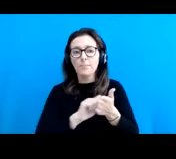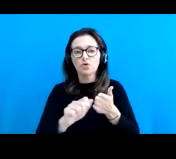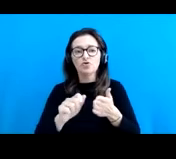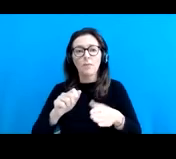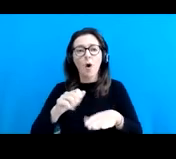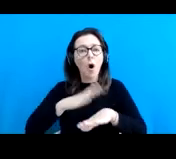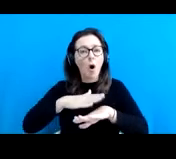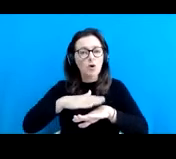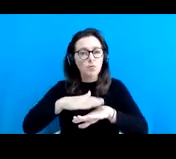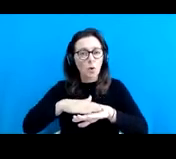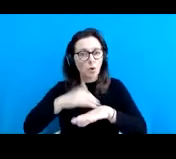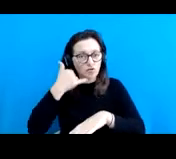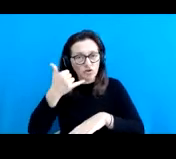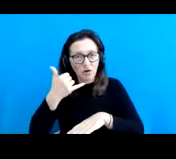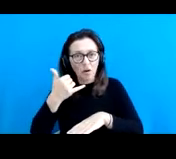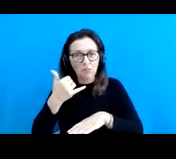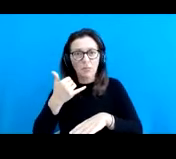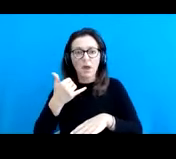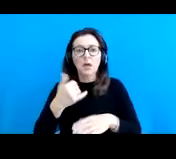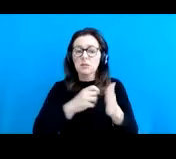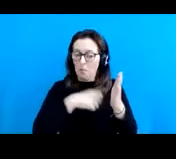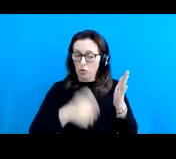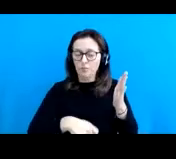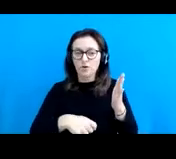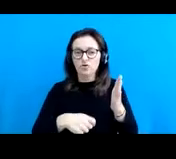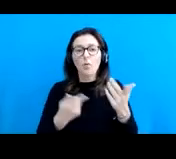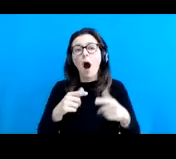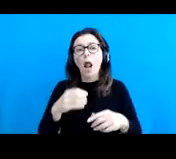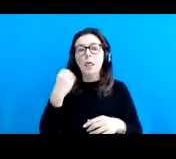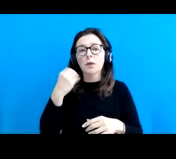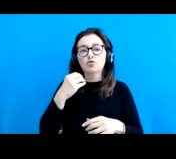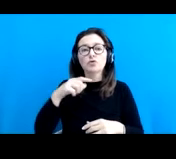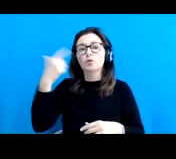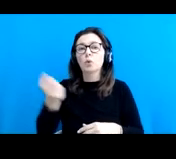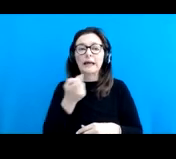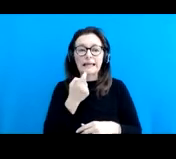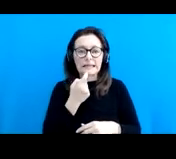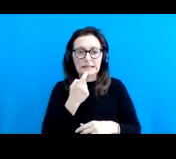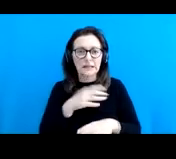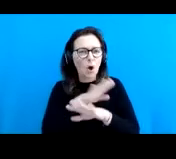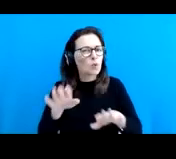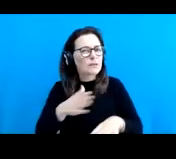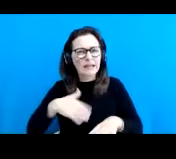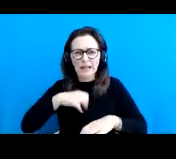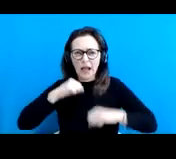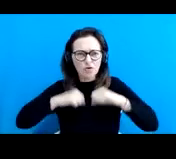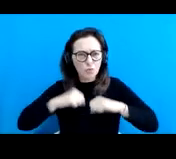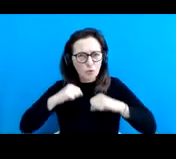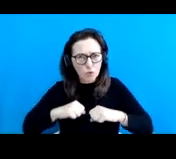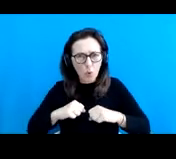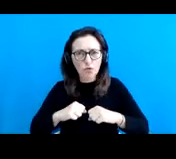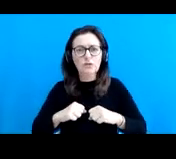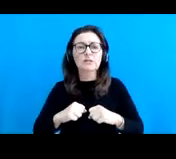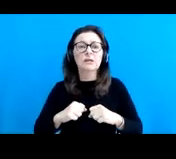se podpišemo ali se naučimo tujega jezika. Vse te naše sposobnosti in zmožnosti